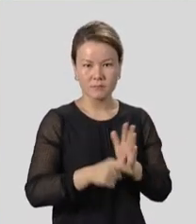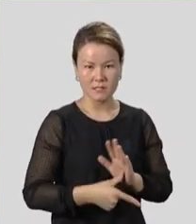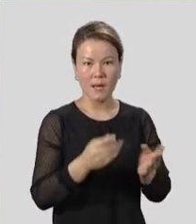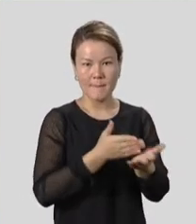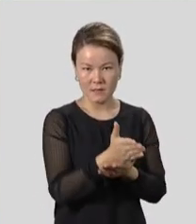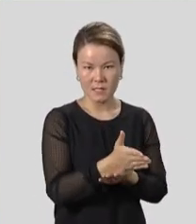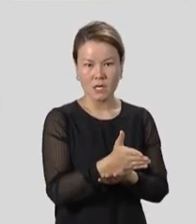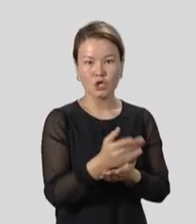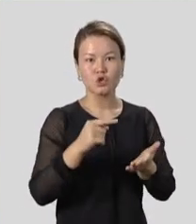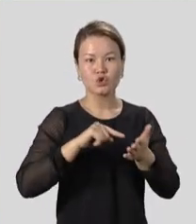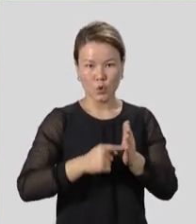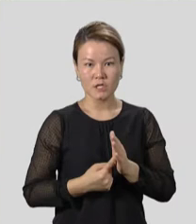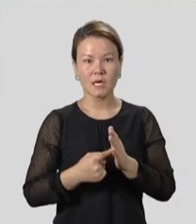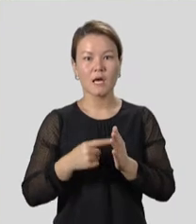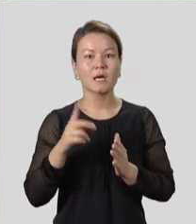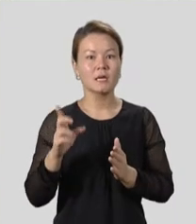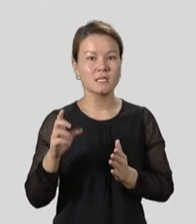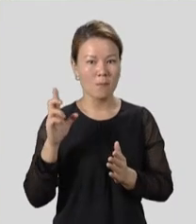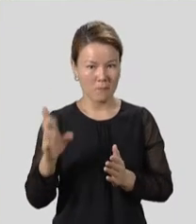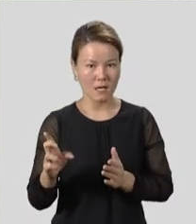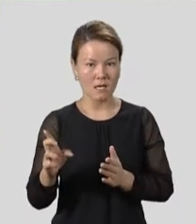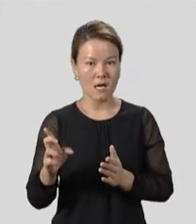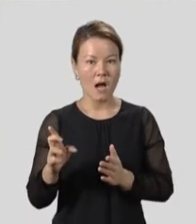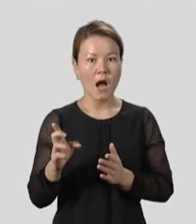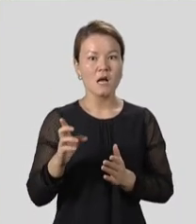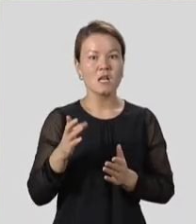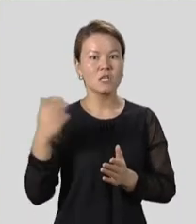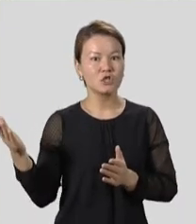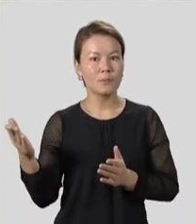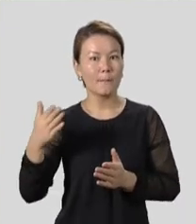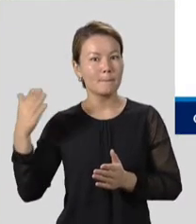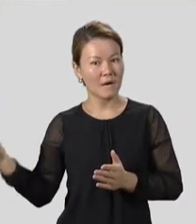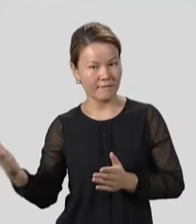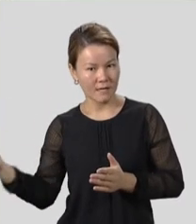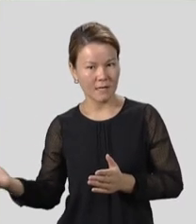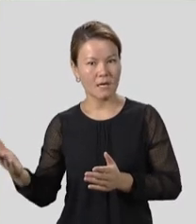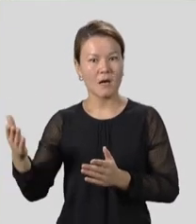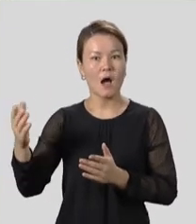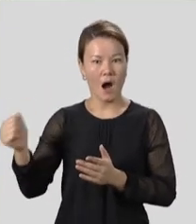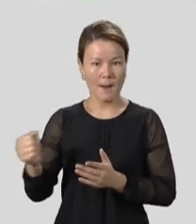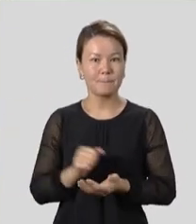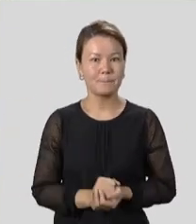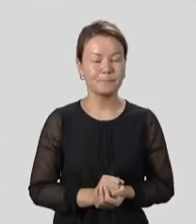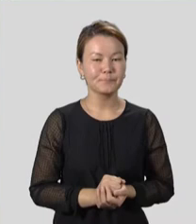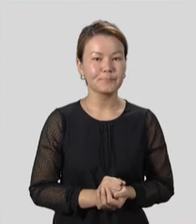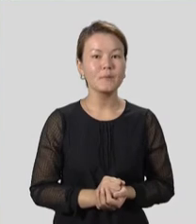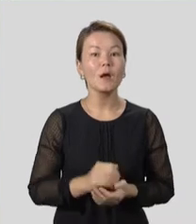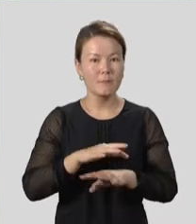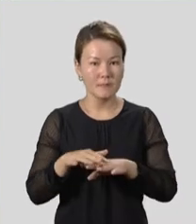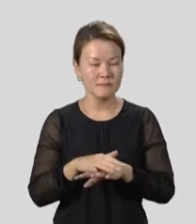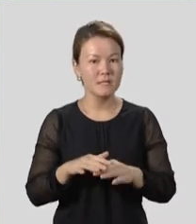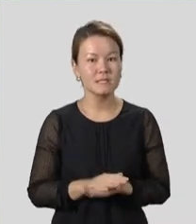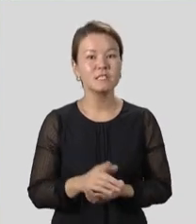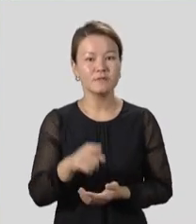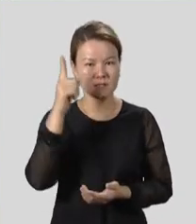с координатой B лежит правее точки с координатой A. В математике, как вы